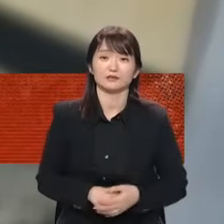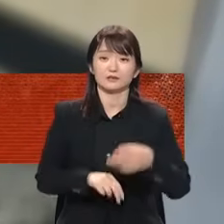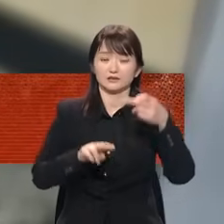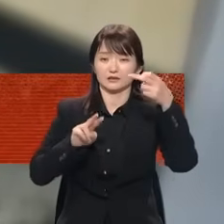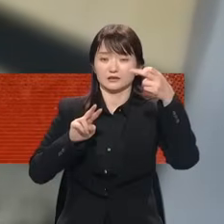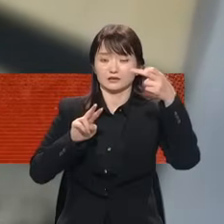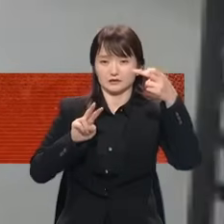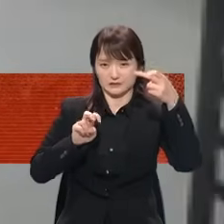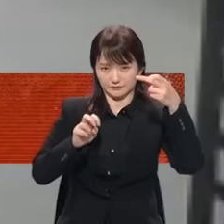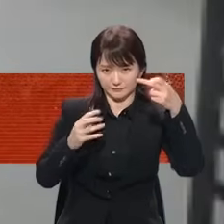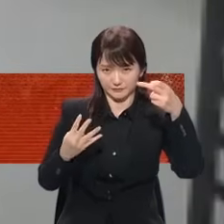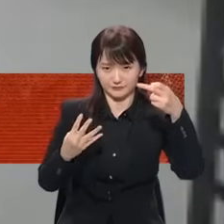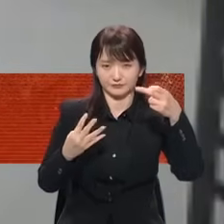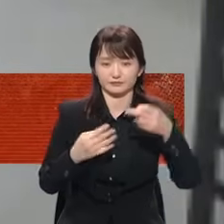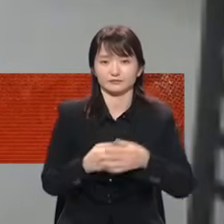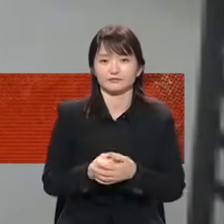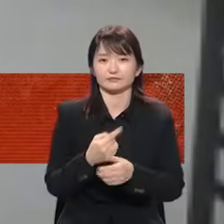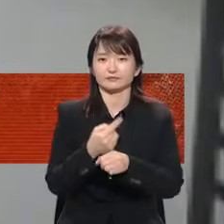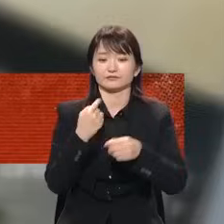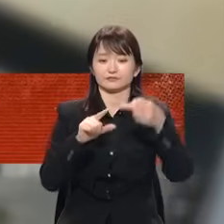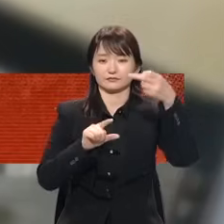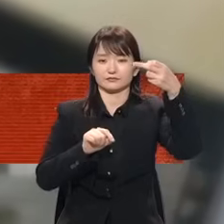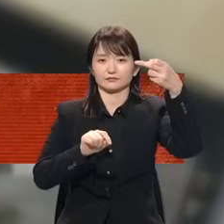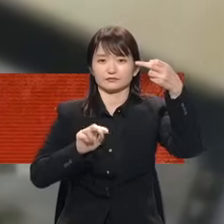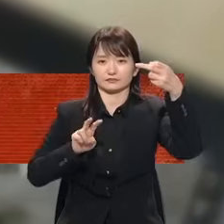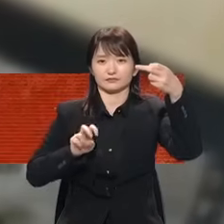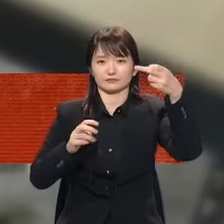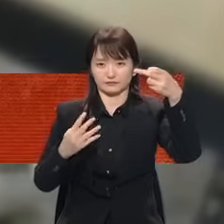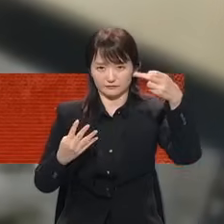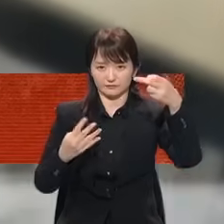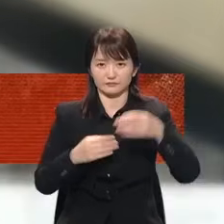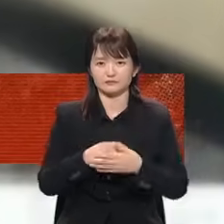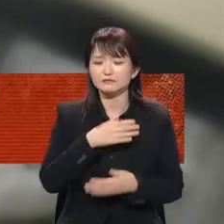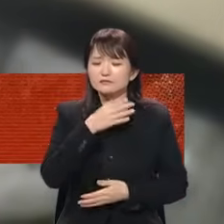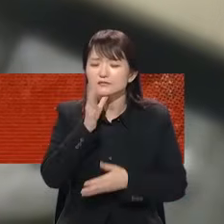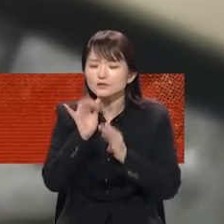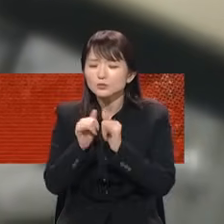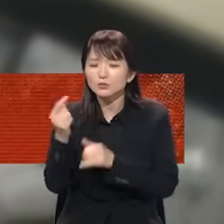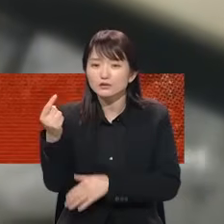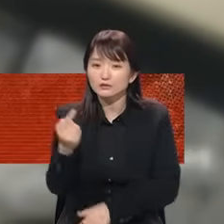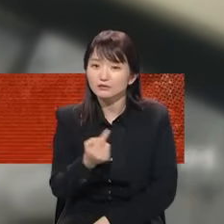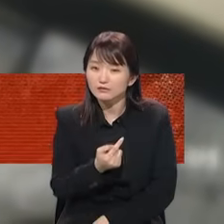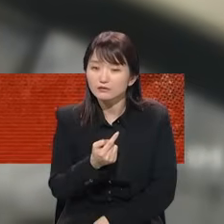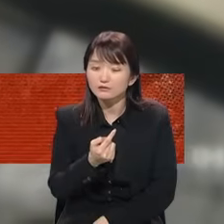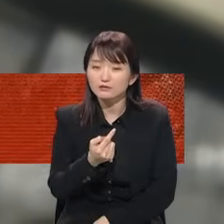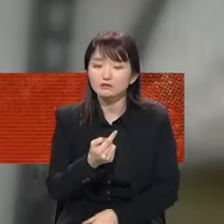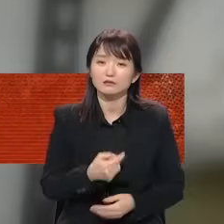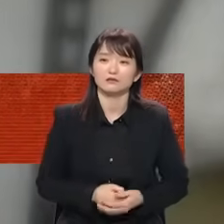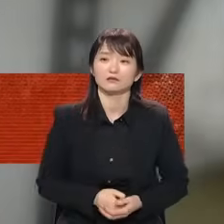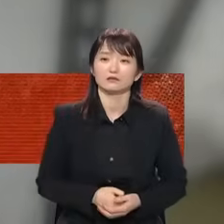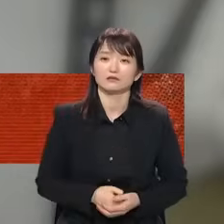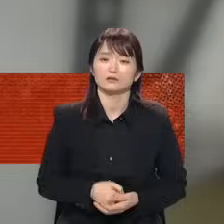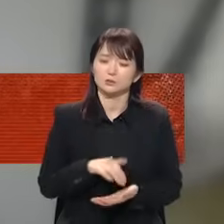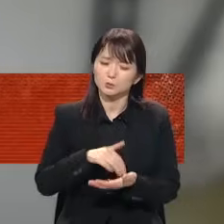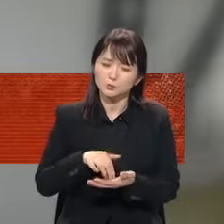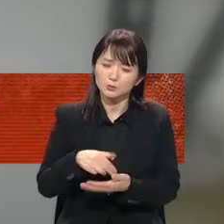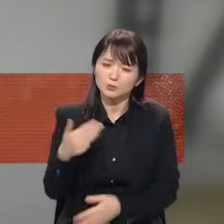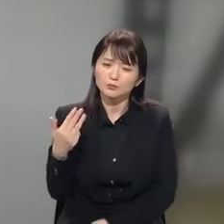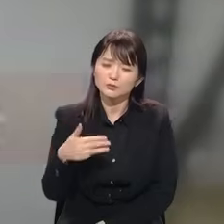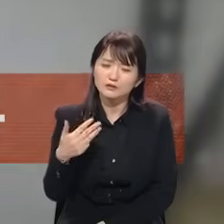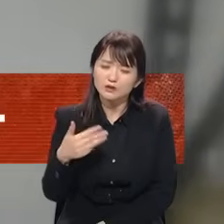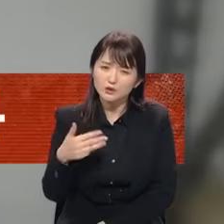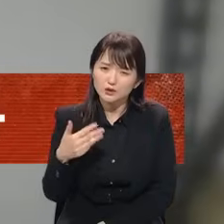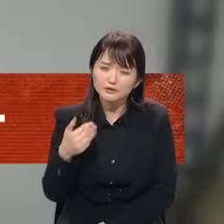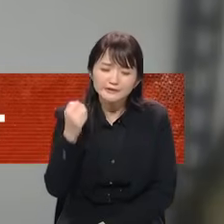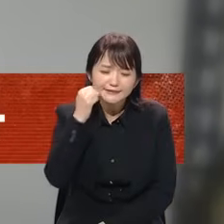이브 날입니다. 지난해 12월 24일 날에 저 한 노인이 와서 들어와서 8,000원 상당의 과자를